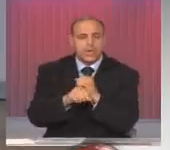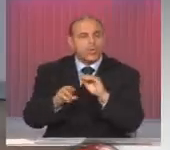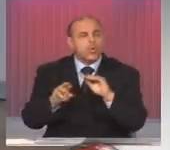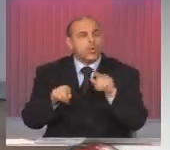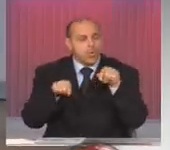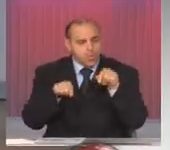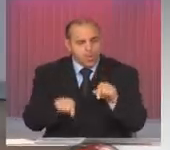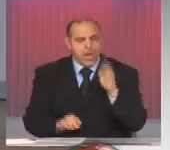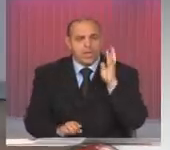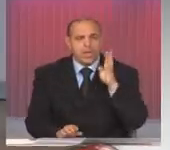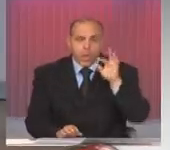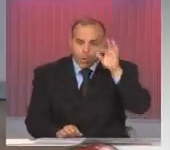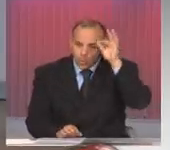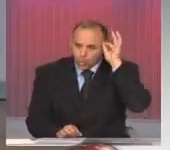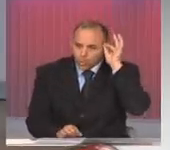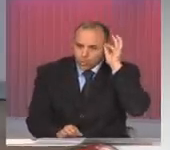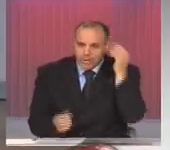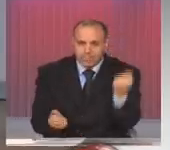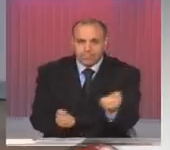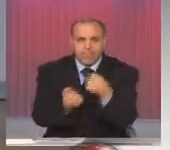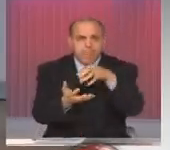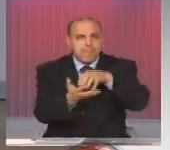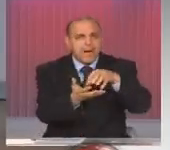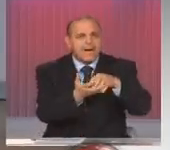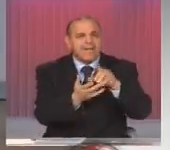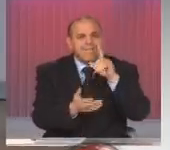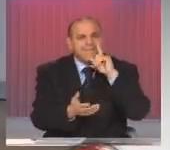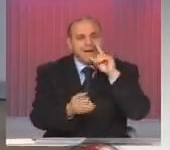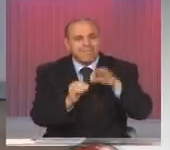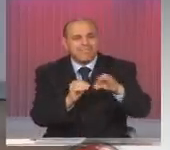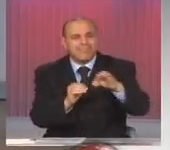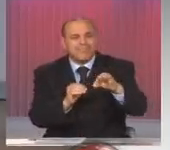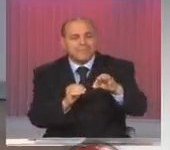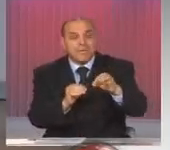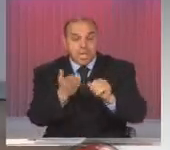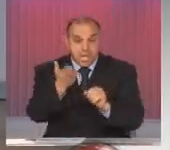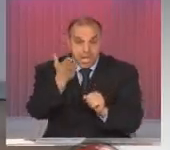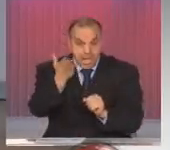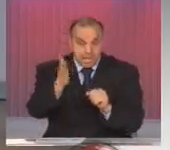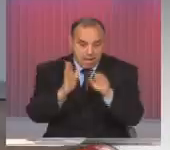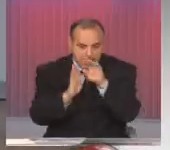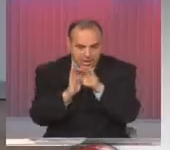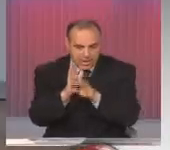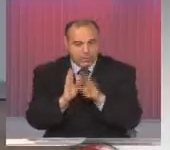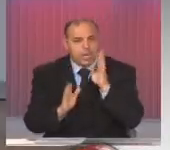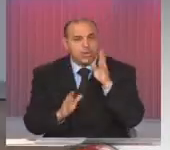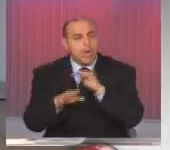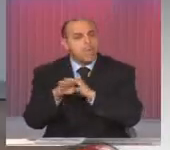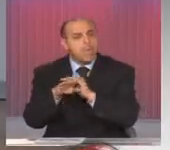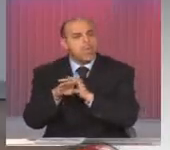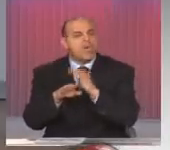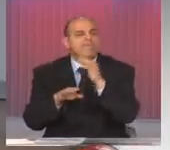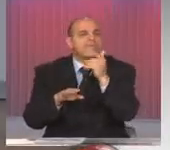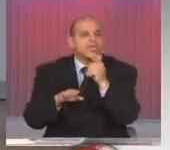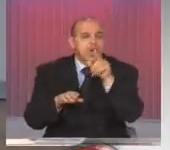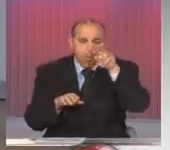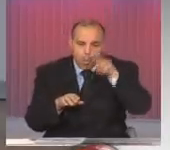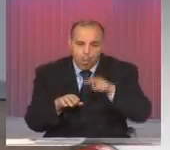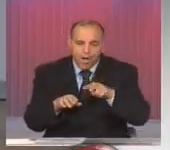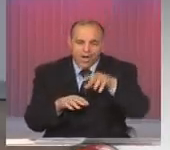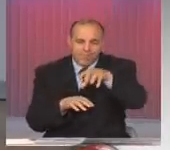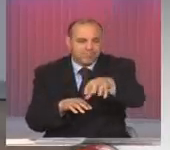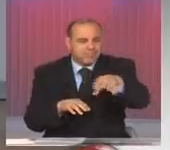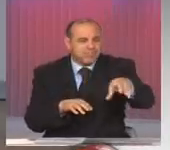والتشغيل اليوم ندوة وطنية للنهوض بمراكز الفتاة الريفية. قد تضمن برنامج الندوة محاور تعلقت بواقع هذه